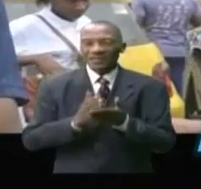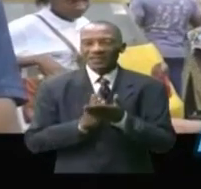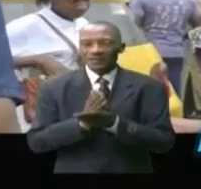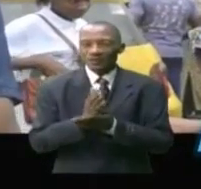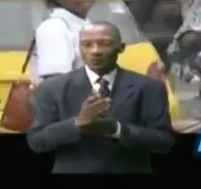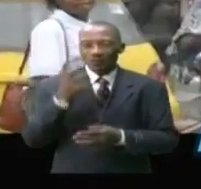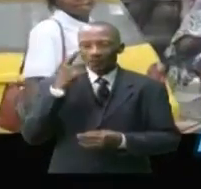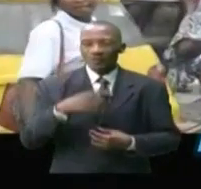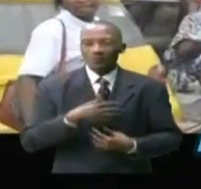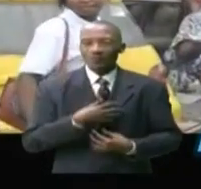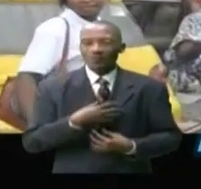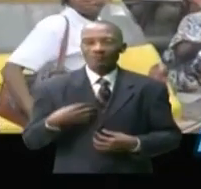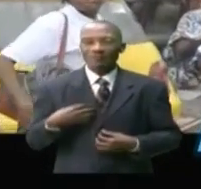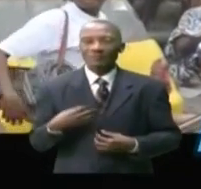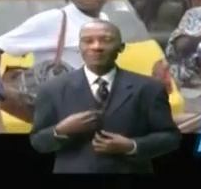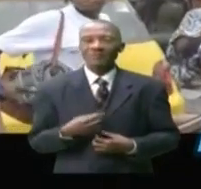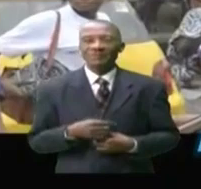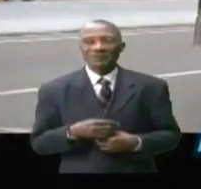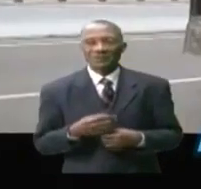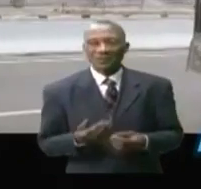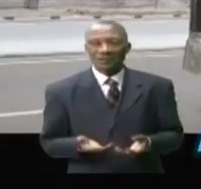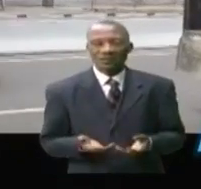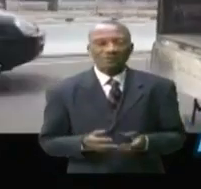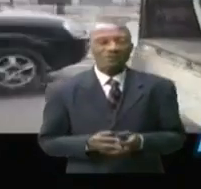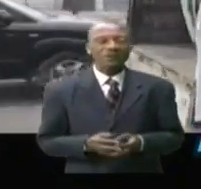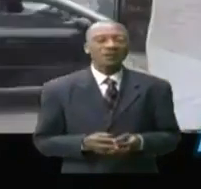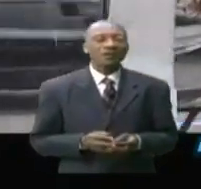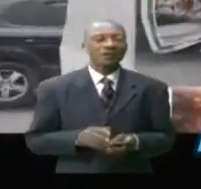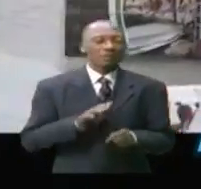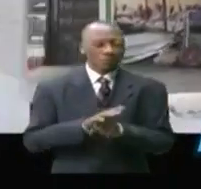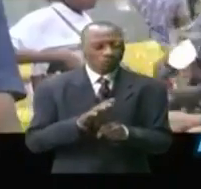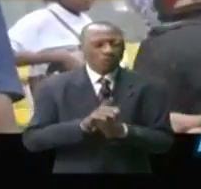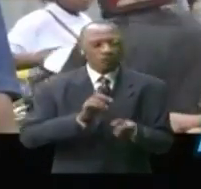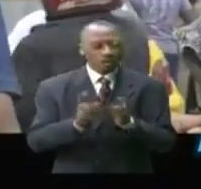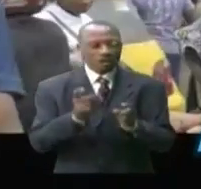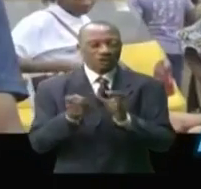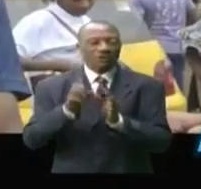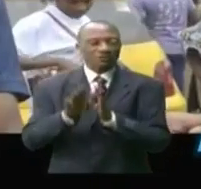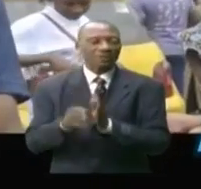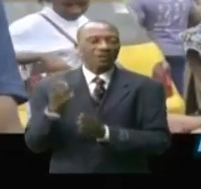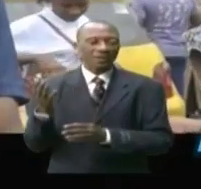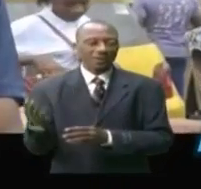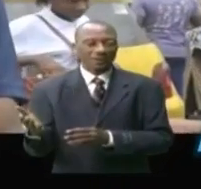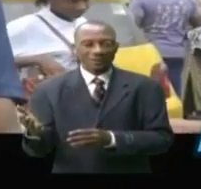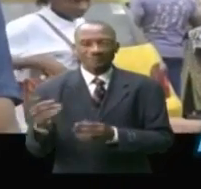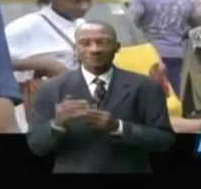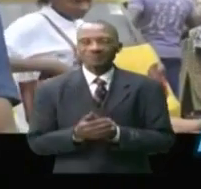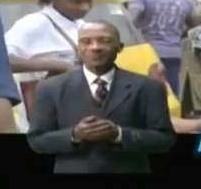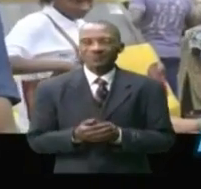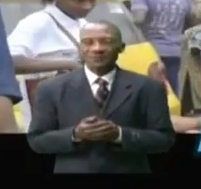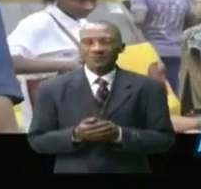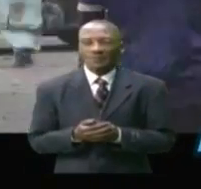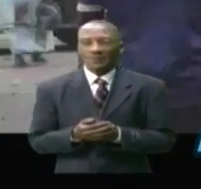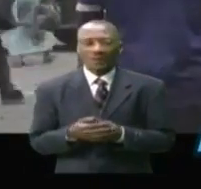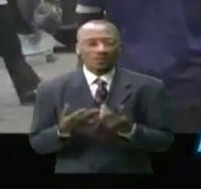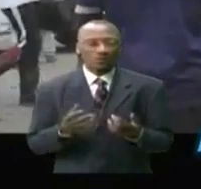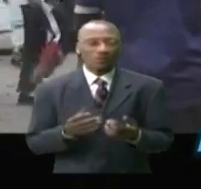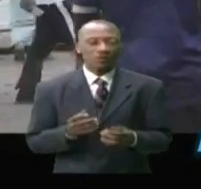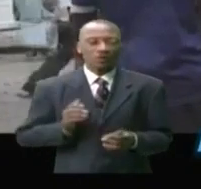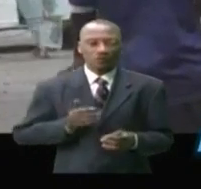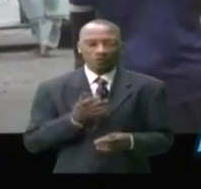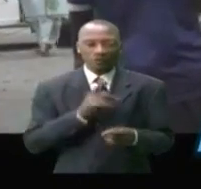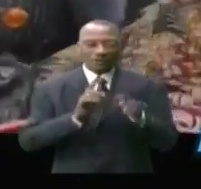réussite. Il y a plusieurs retombées par rapport à ce projet. La fin pour notre partenaire ONU Femmes. Les